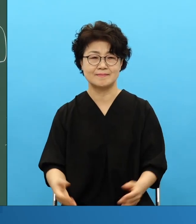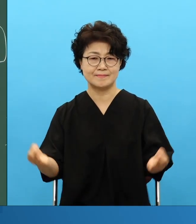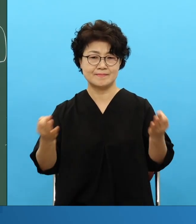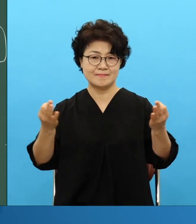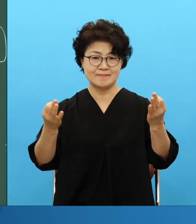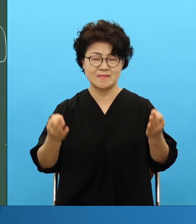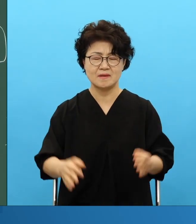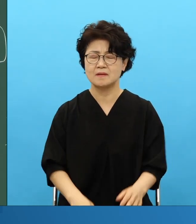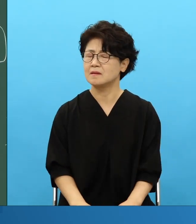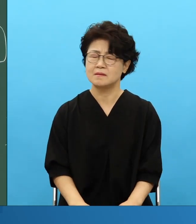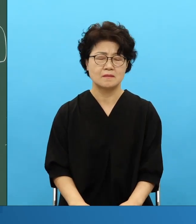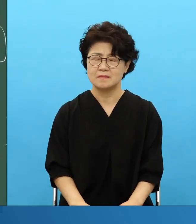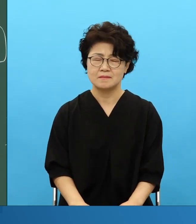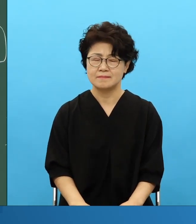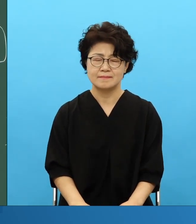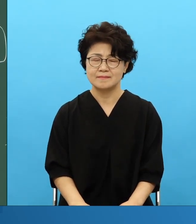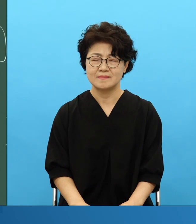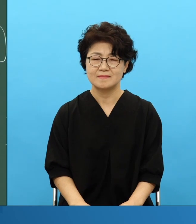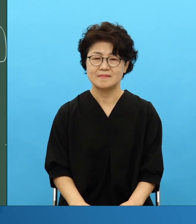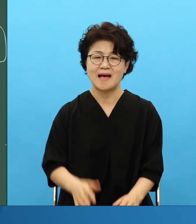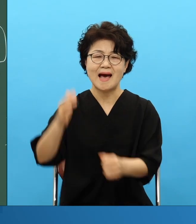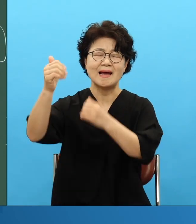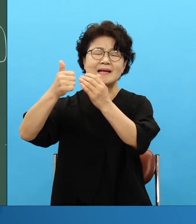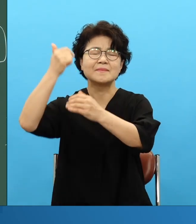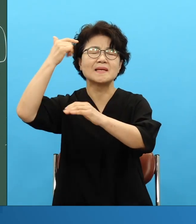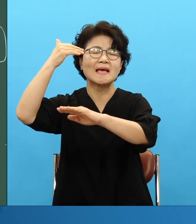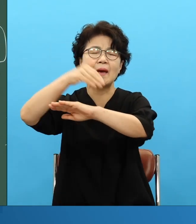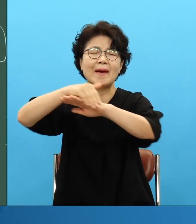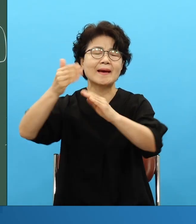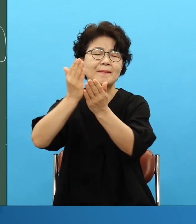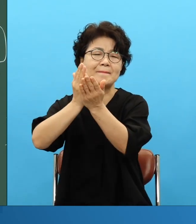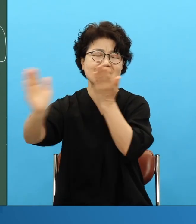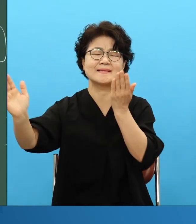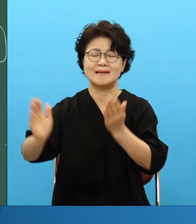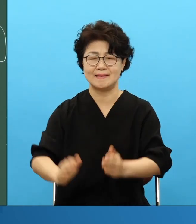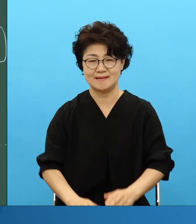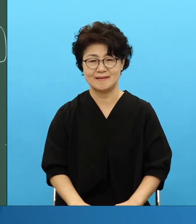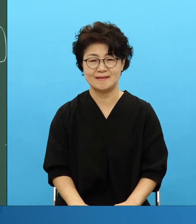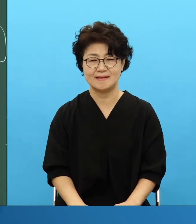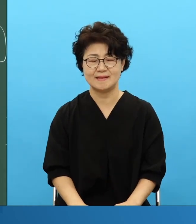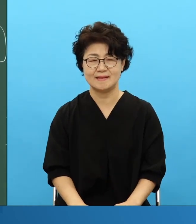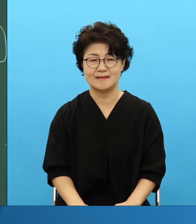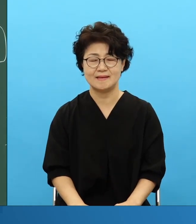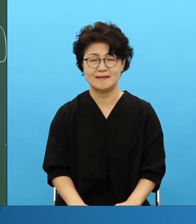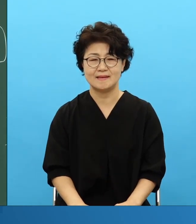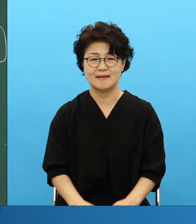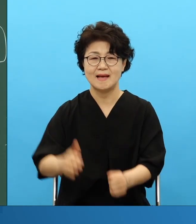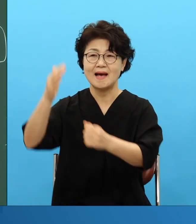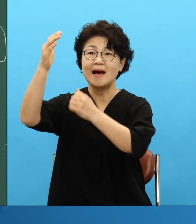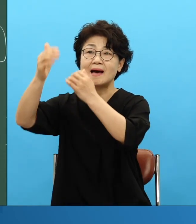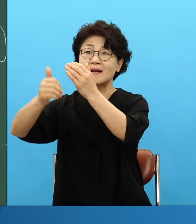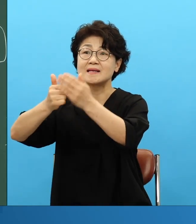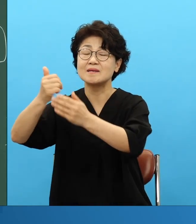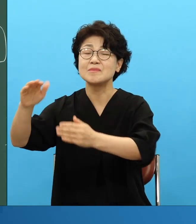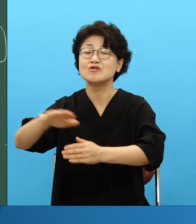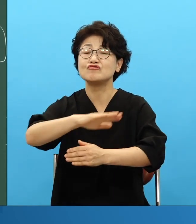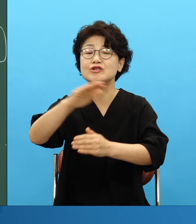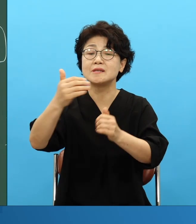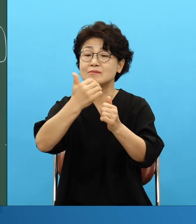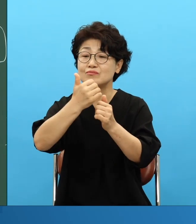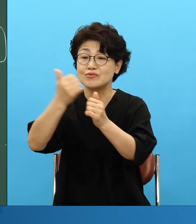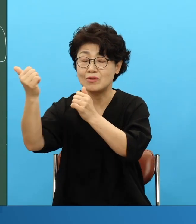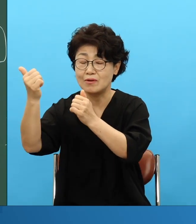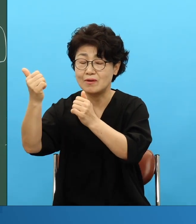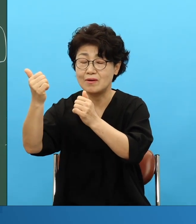That's not right. That's a big problem. 완전히 하나님 계획하고는 안 맞는 거예요. Not matching God's plan at all. 하나님이 우리를 세우사 하나님의